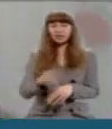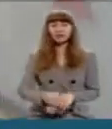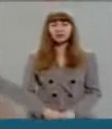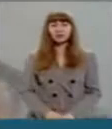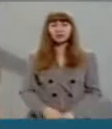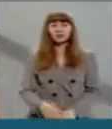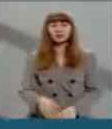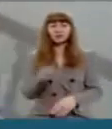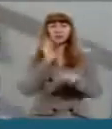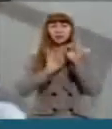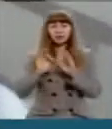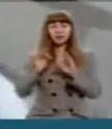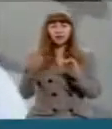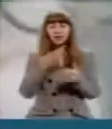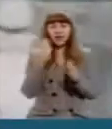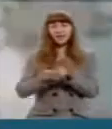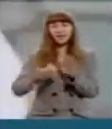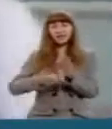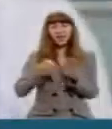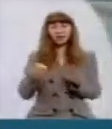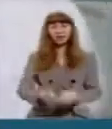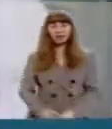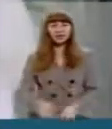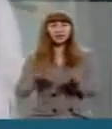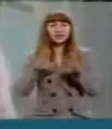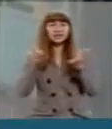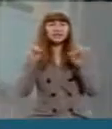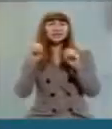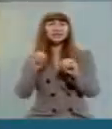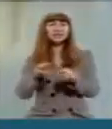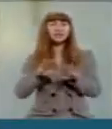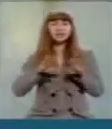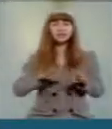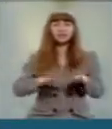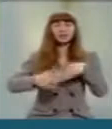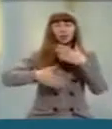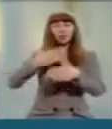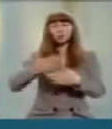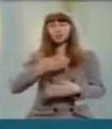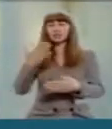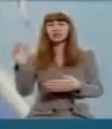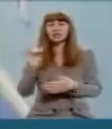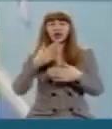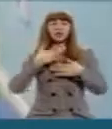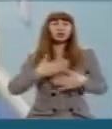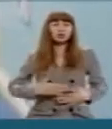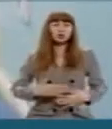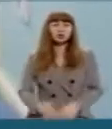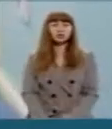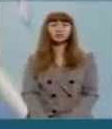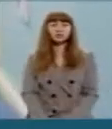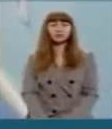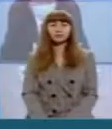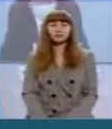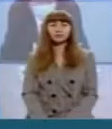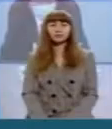әрі сергектік елең алаң шақта уадай қажет. Абдырау мен бейғамдыққа жол жоқ. Таразы басында адам тағдыр. Демек жұмысына шала қарағандарға кешірім де жоқ, деді